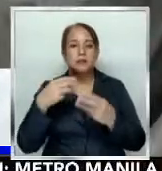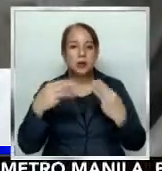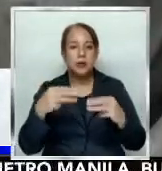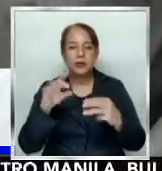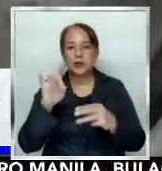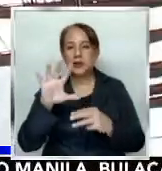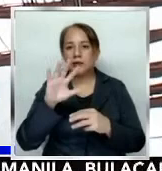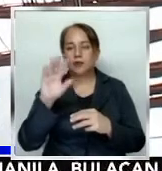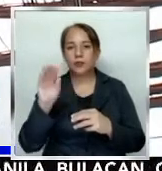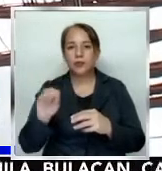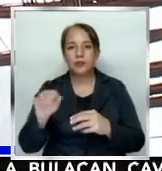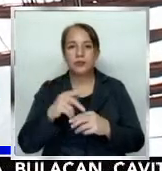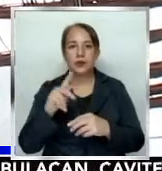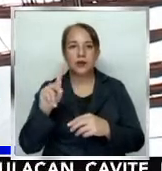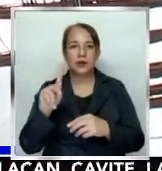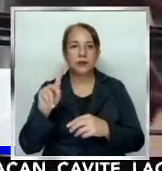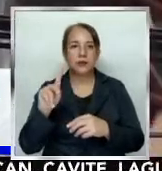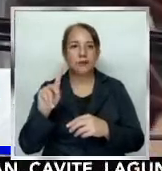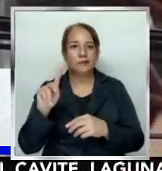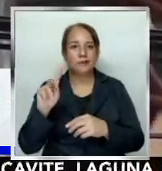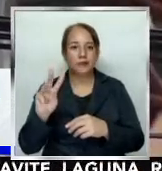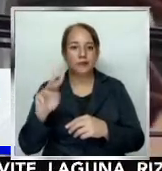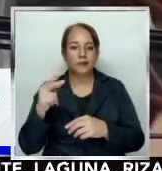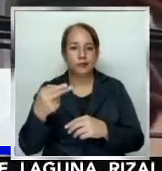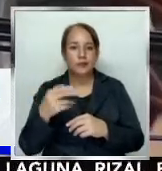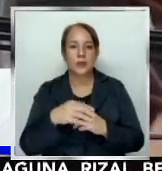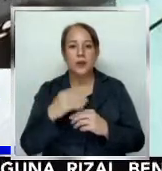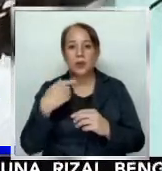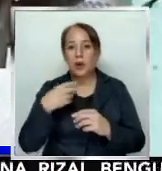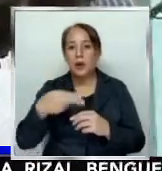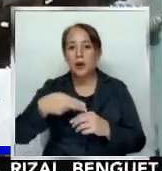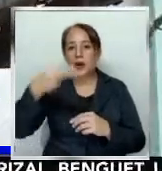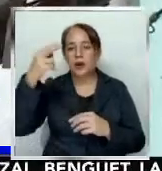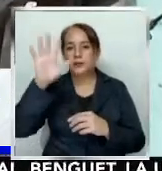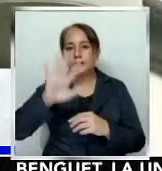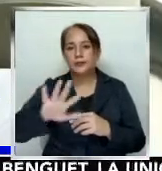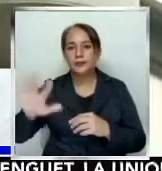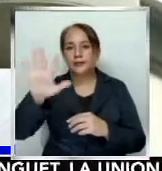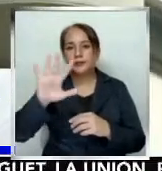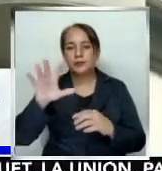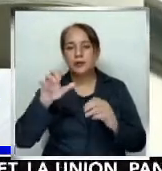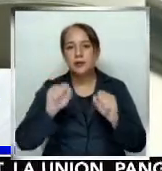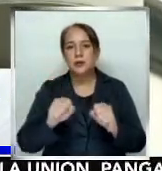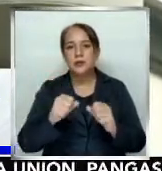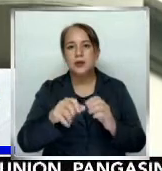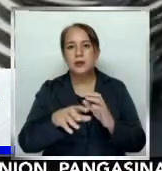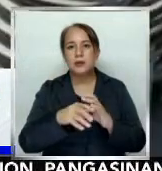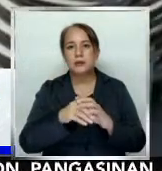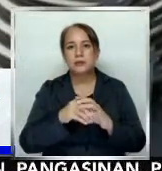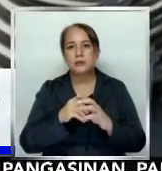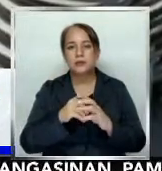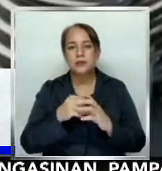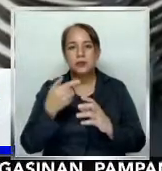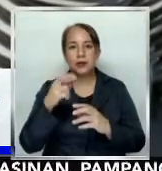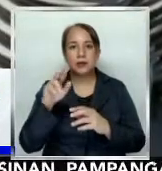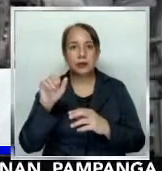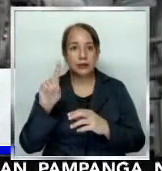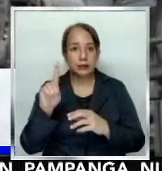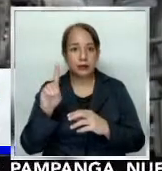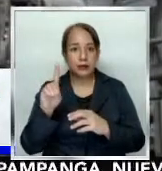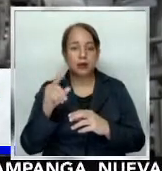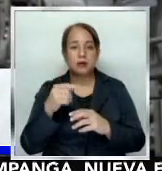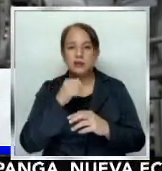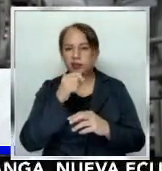per kilowatt hour dahil daw ito sa mas mataas na average capacity on outage sa grid. Pero hindi ramdam ang epekto